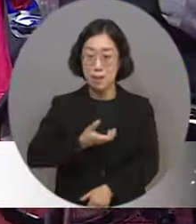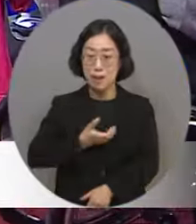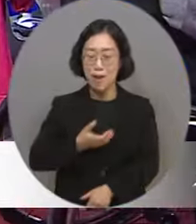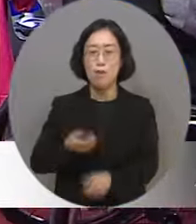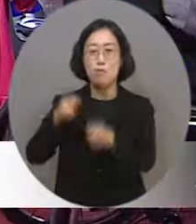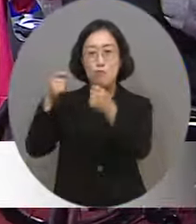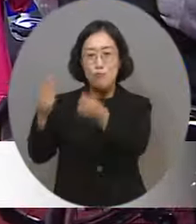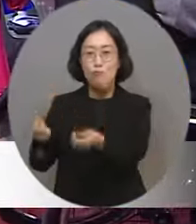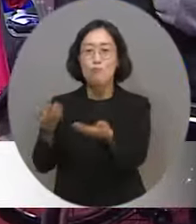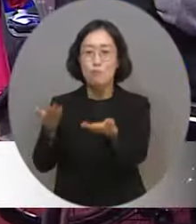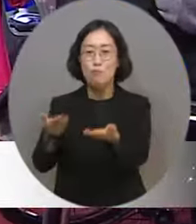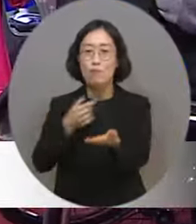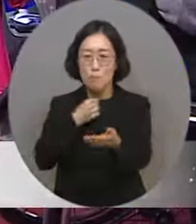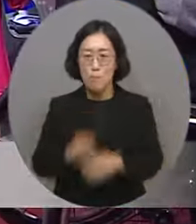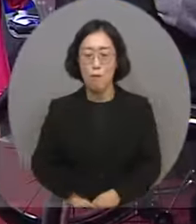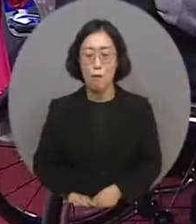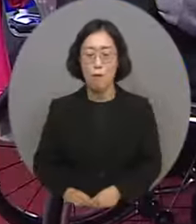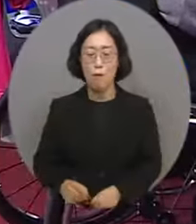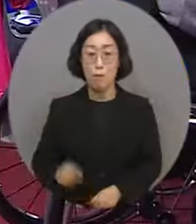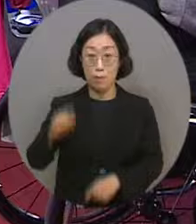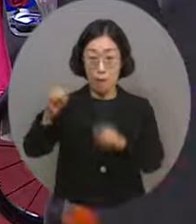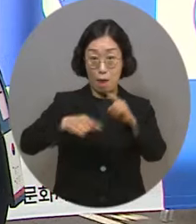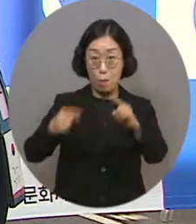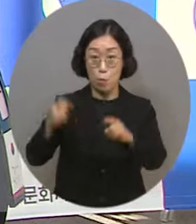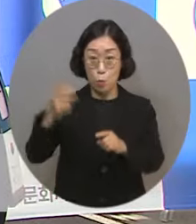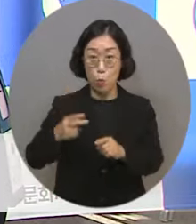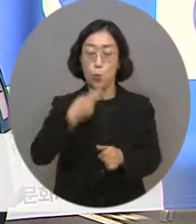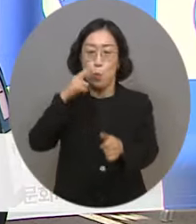싶은 마음으로 다음 대회에 도전합니다.